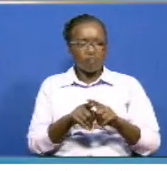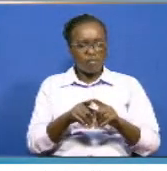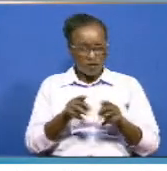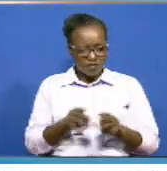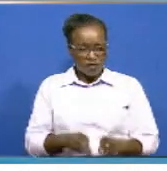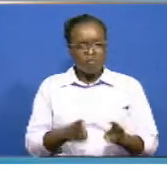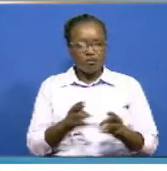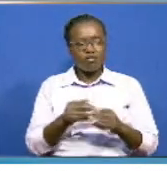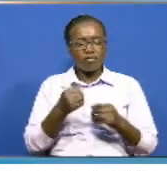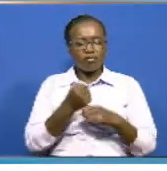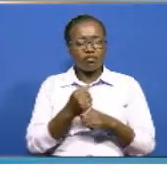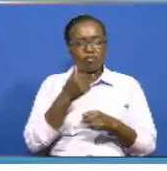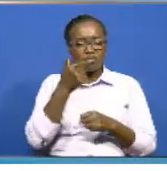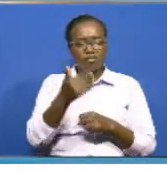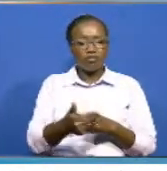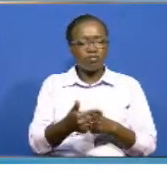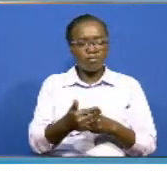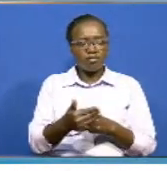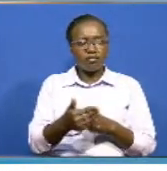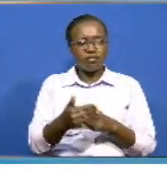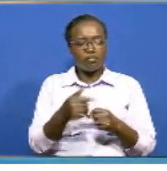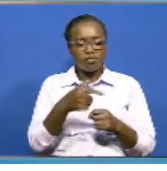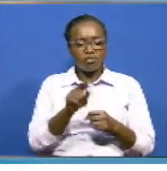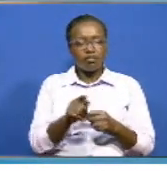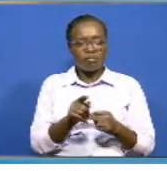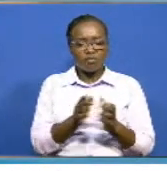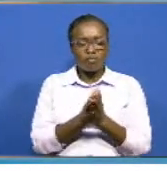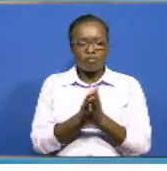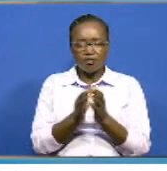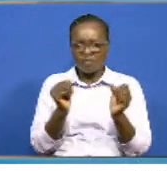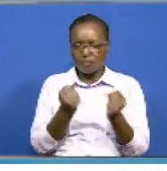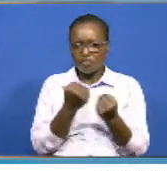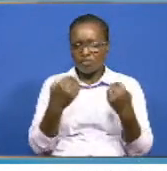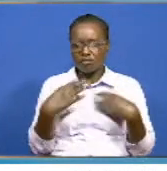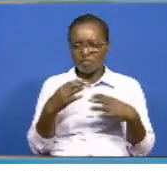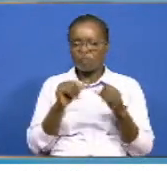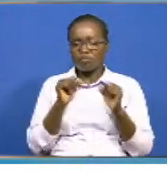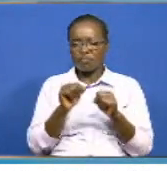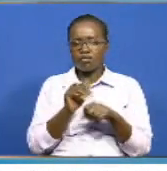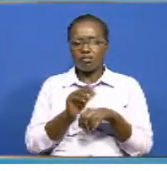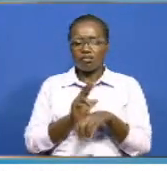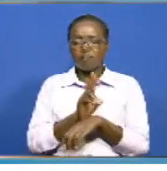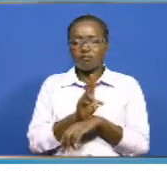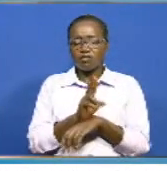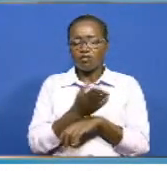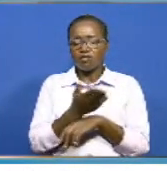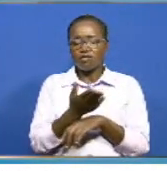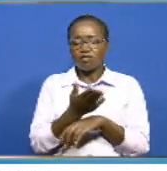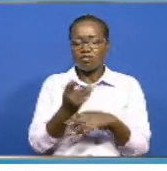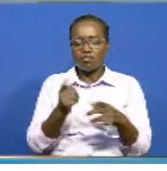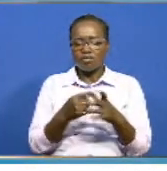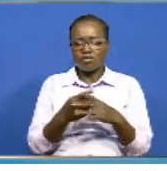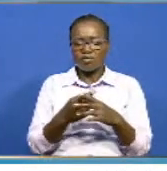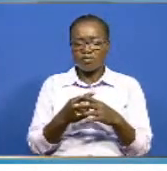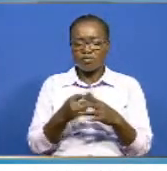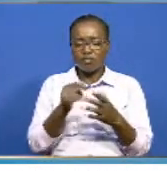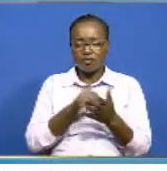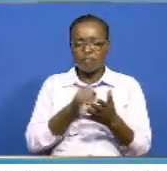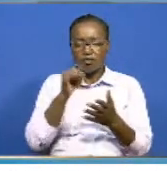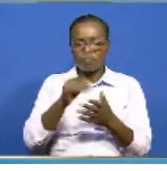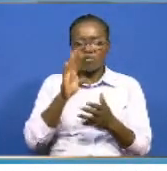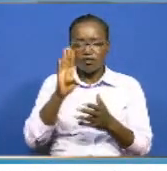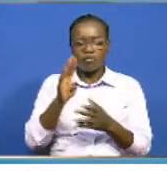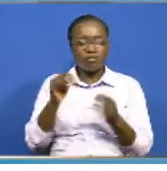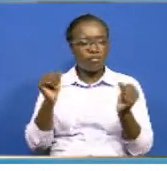katika siku za usoni, bila shaka hii mitandao ya kijamii ni salama hata watu wanapotumia, manake si watoto tu, unapata ya kwamba hata watu